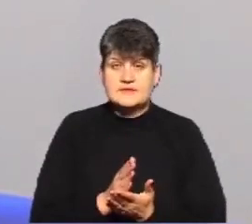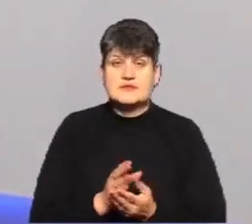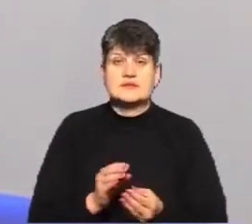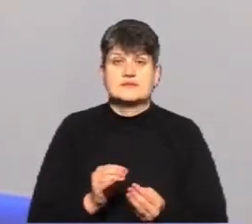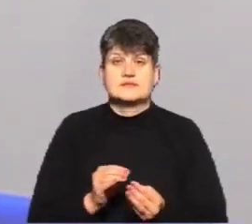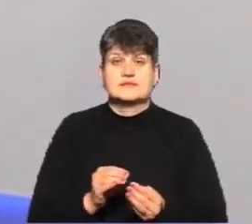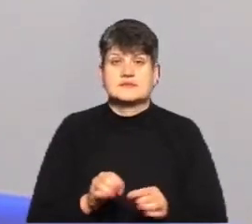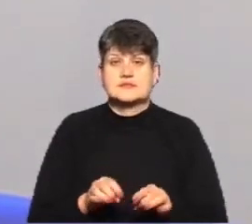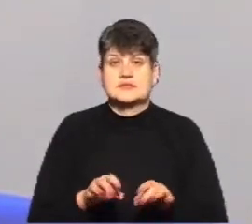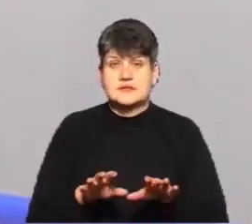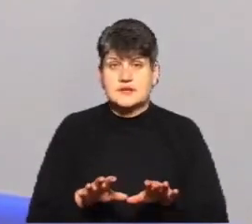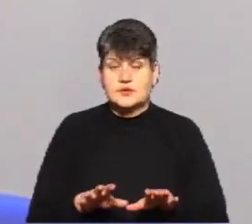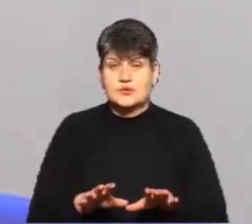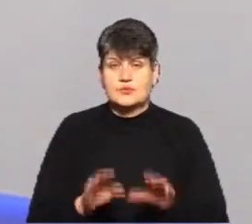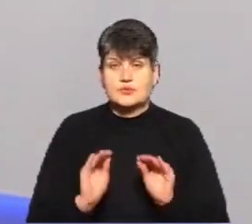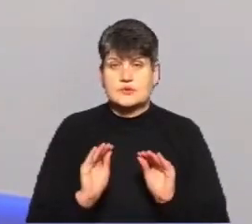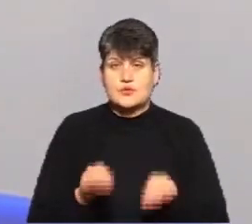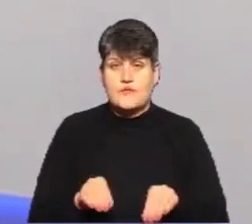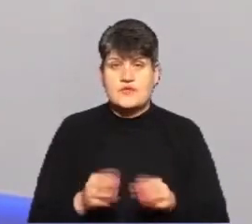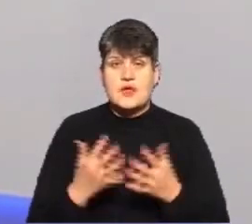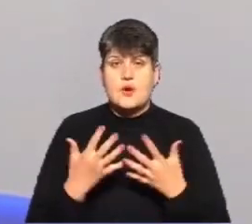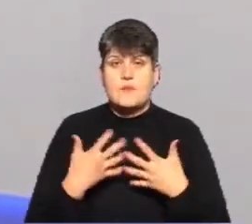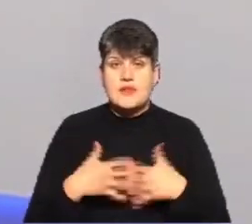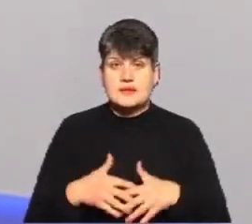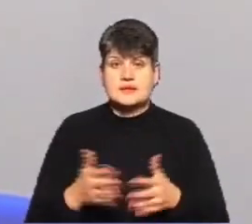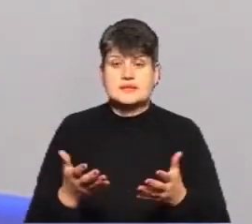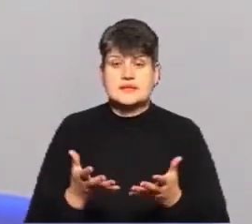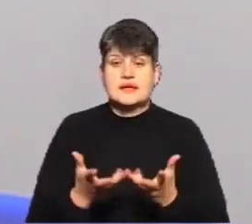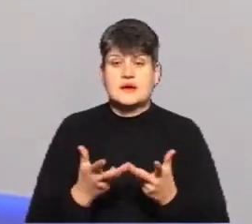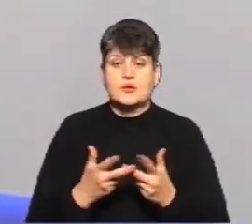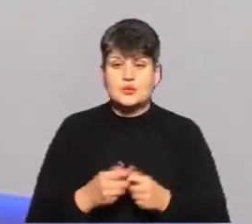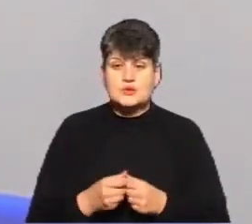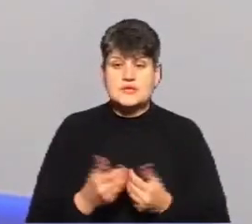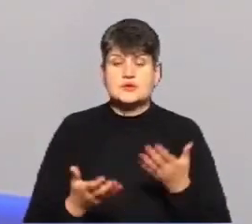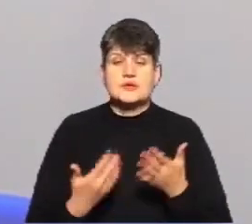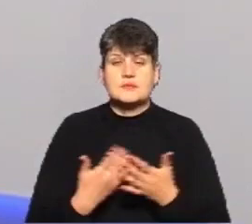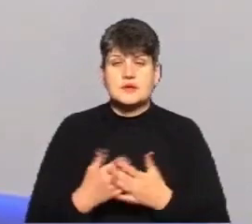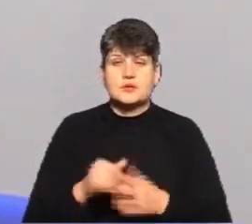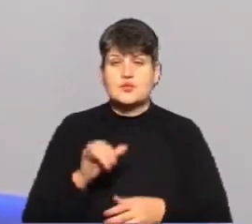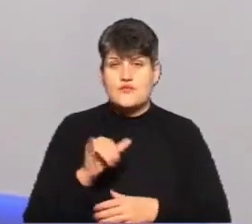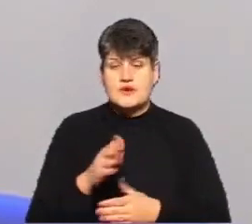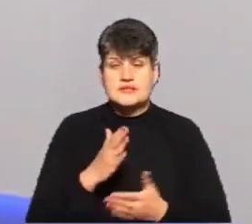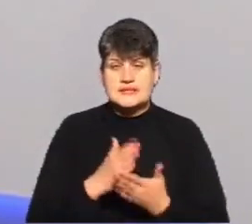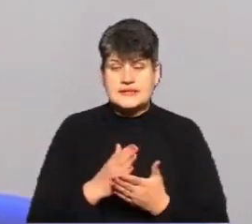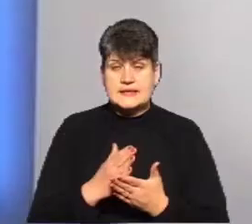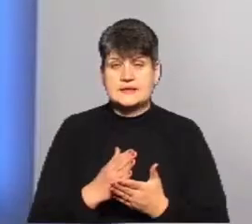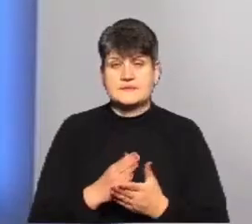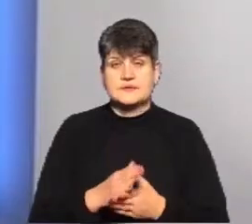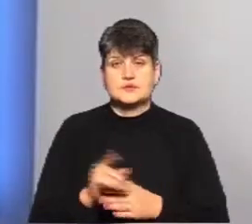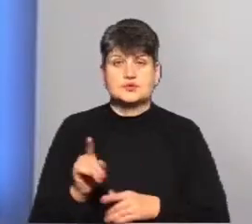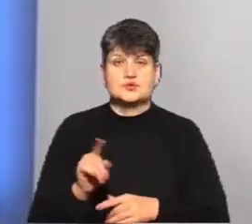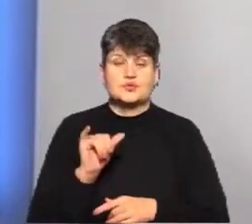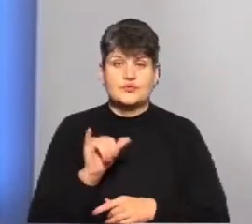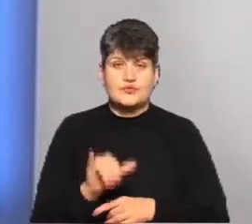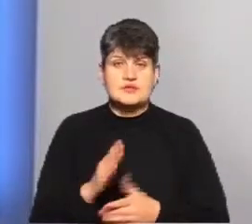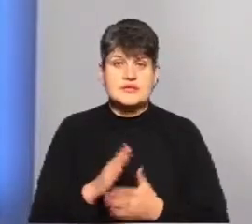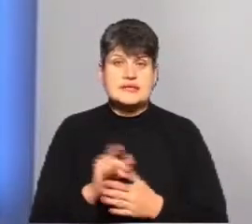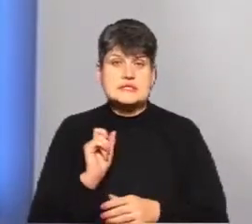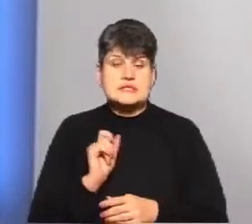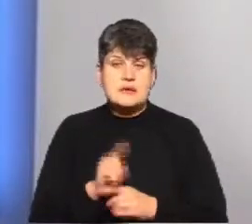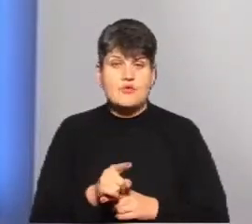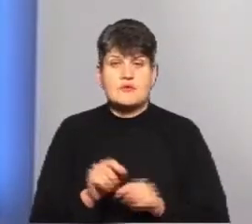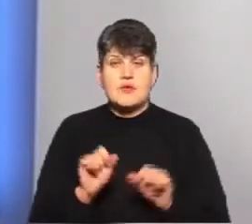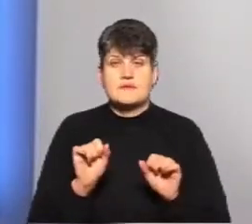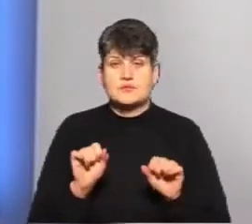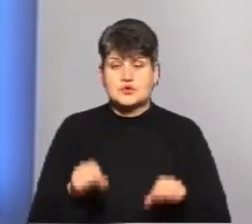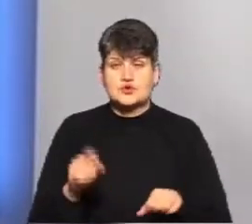встановлене обладнання, за яке рахується. Якщо, наприклад, у вас є градація така, що ви маєте замовлена ваша потужність